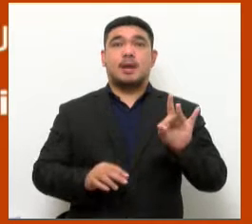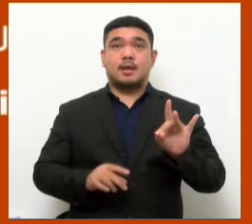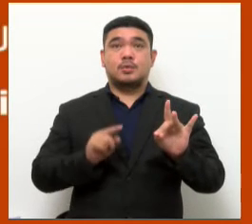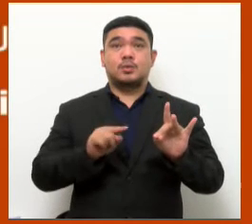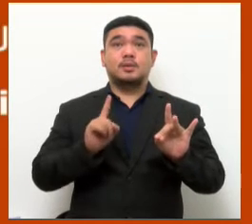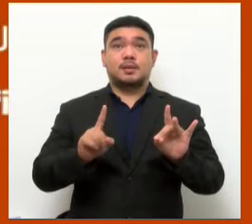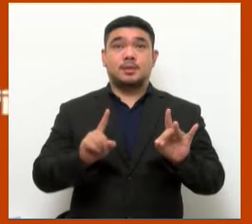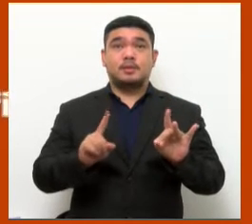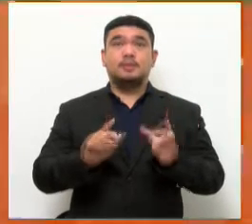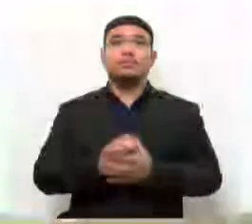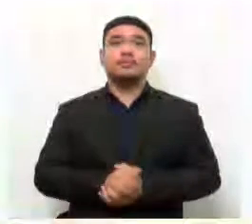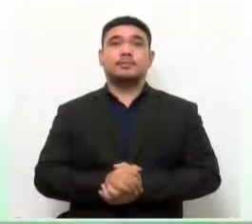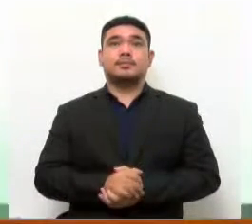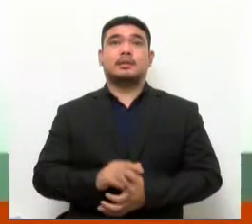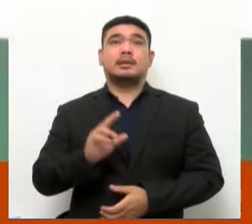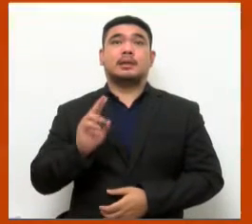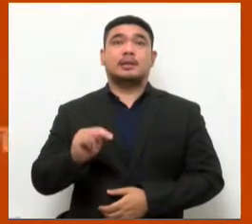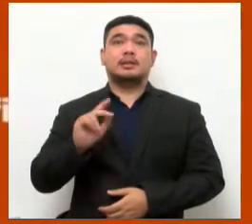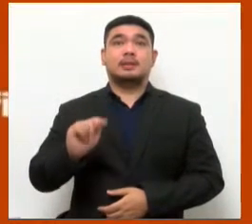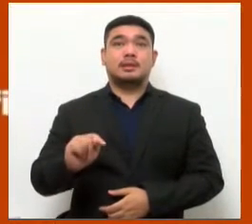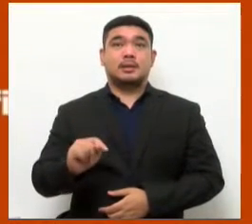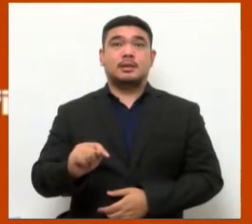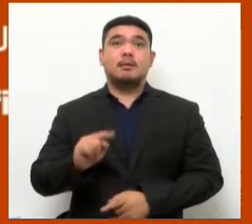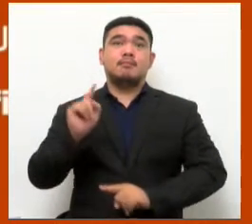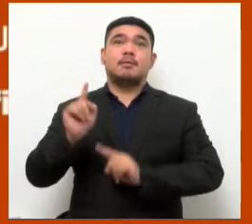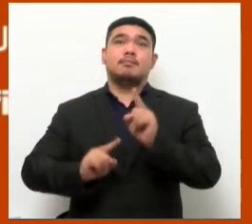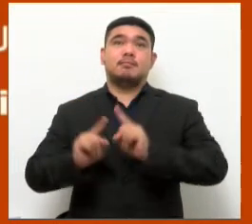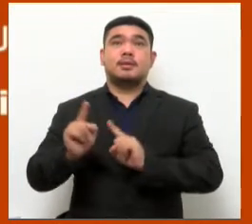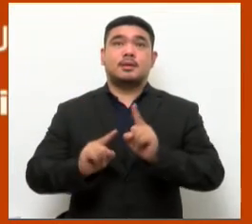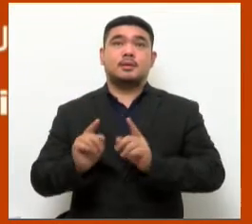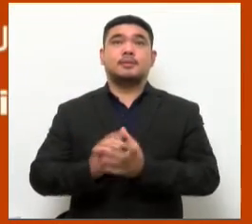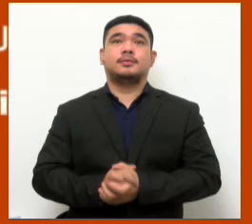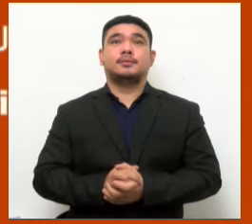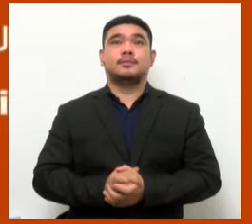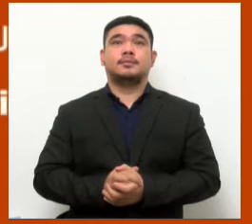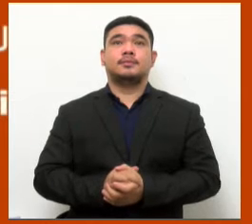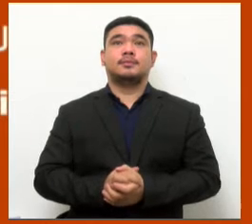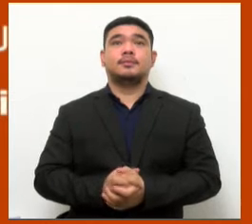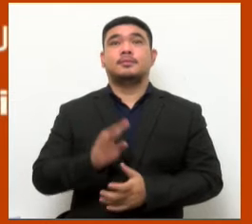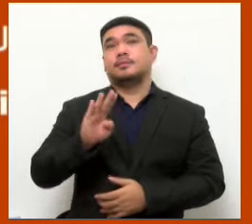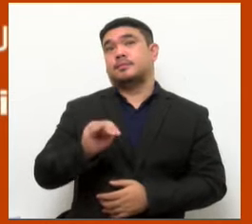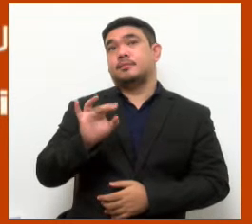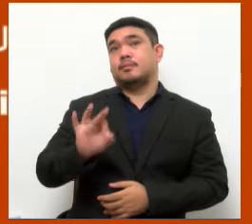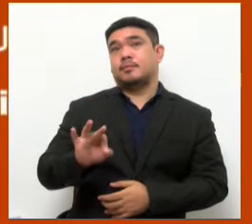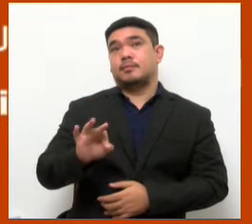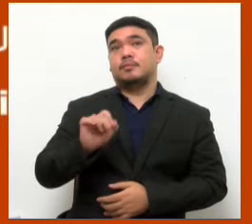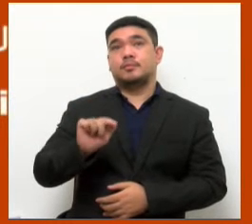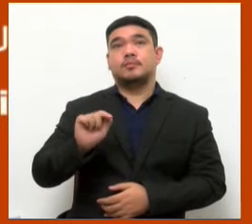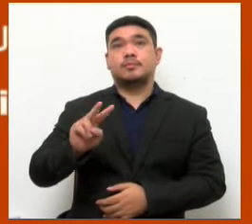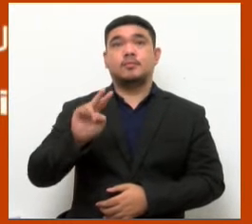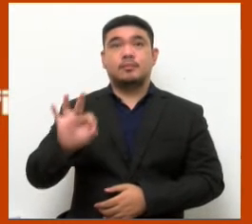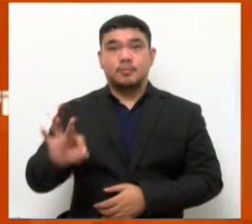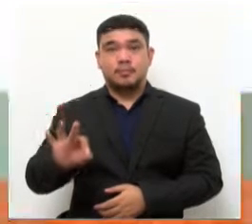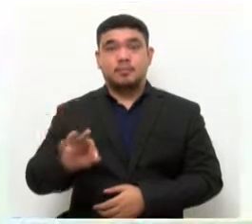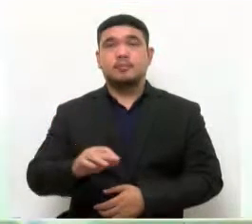68.10% ผลการประเมินระดับชาติ NT ระดับชั้นประถมศึกษาปีที่3มีค่าเฉลี่ย 49.29%ผล